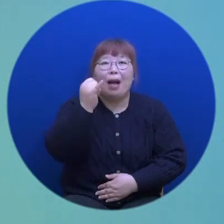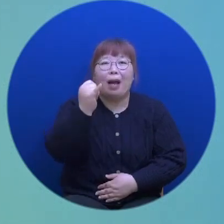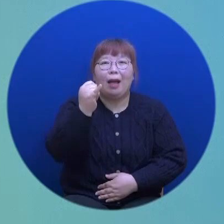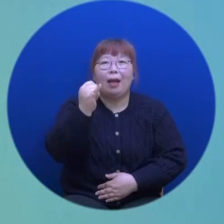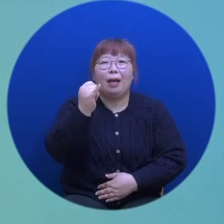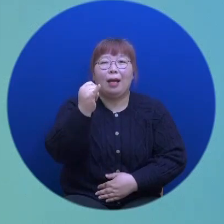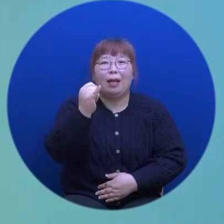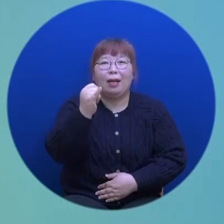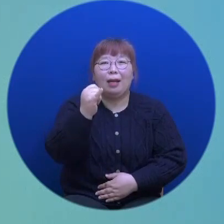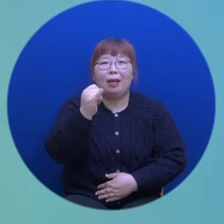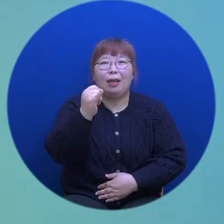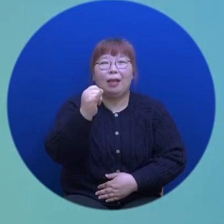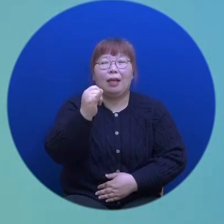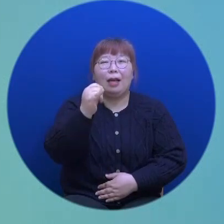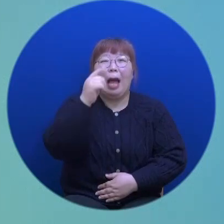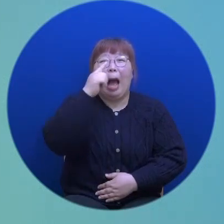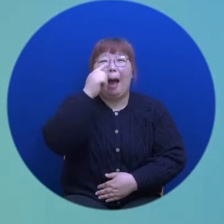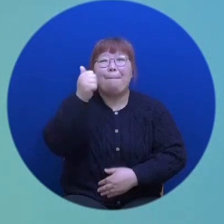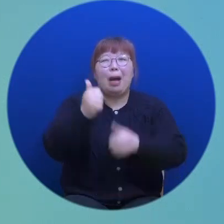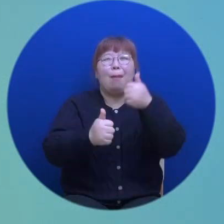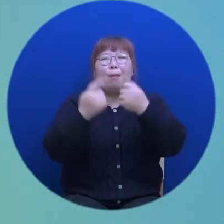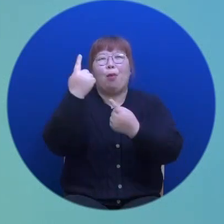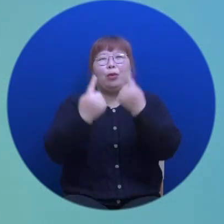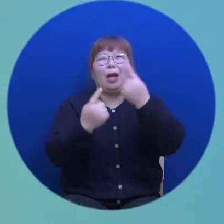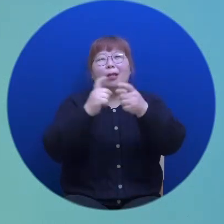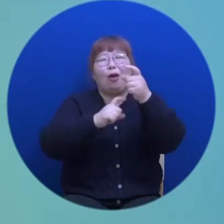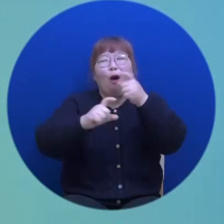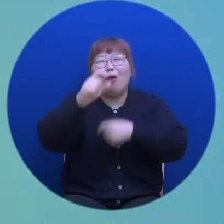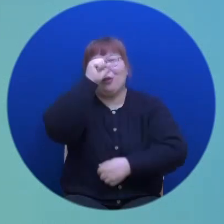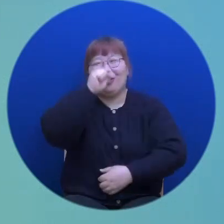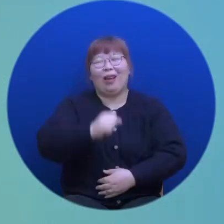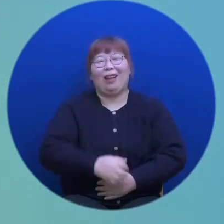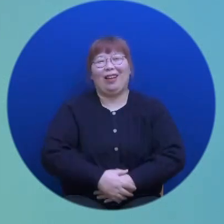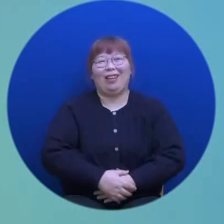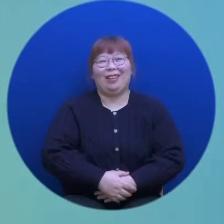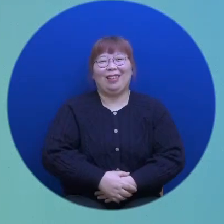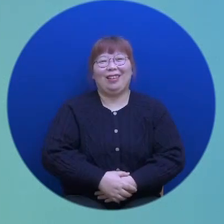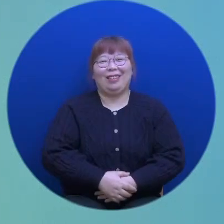엄마가 아빠보다 훨씬 좋아.